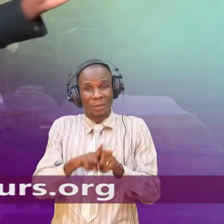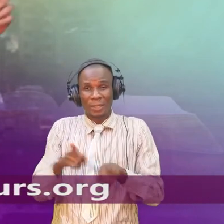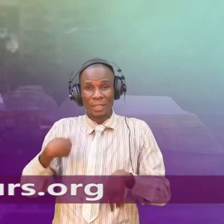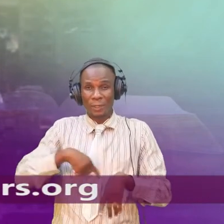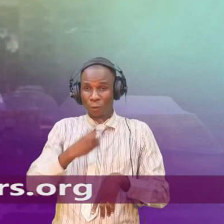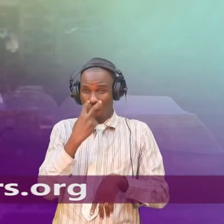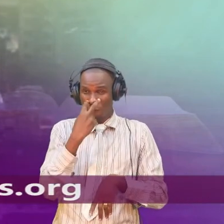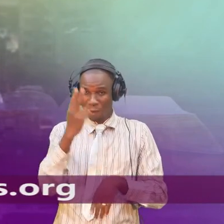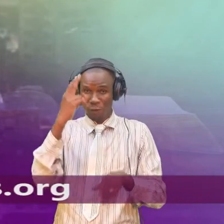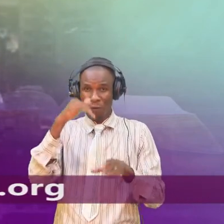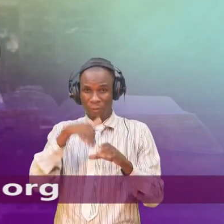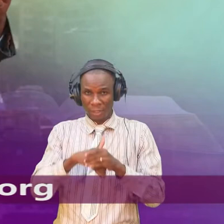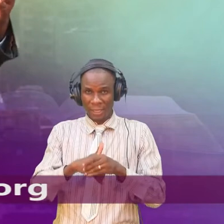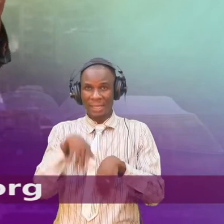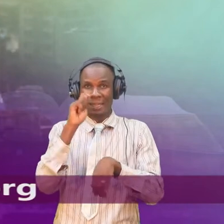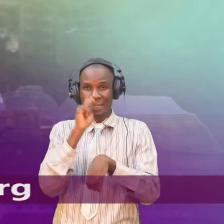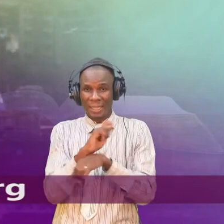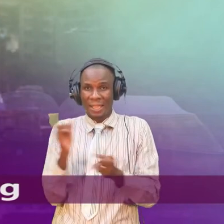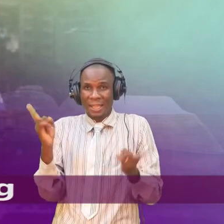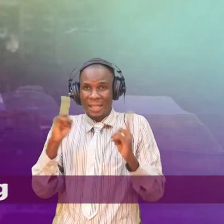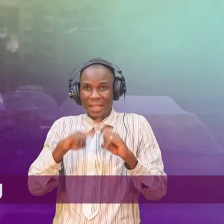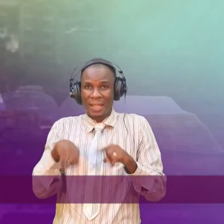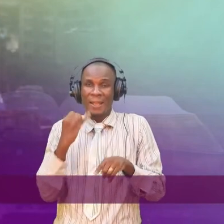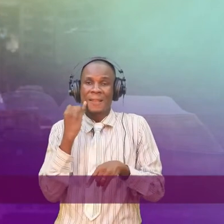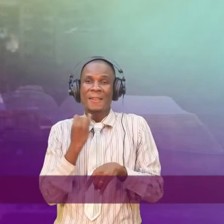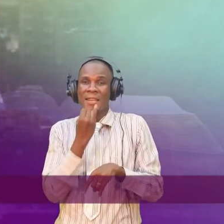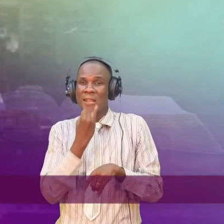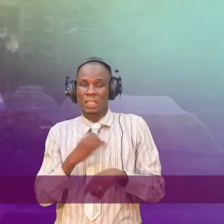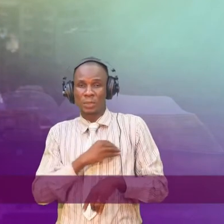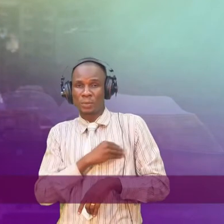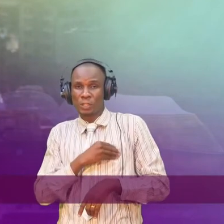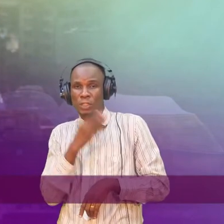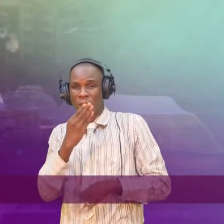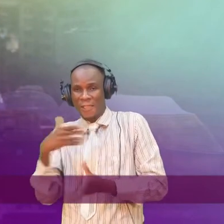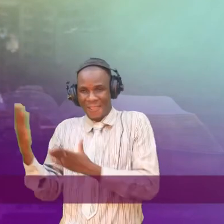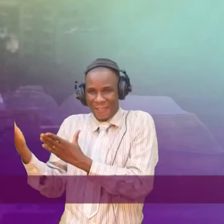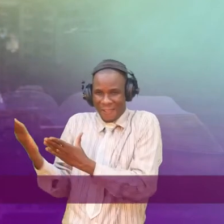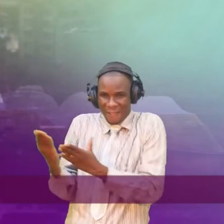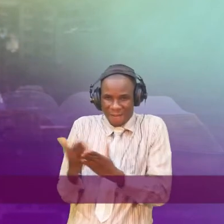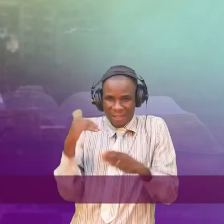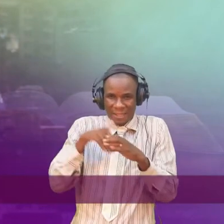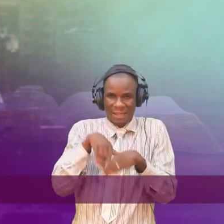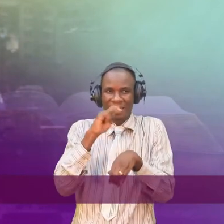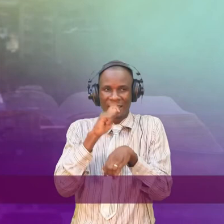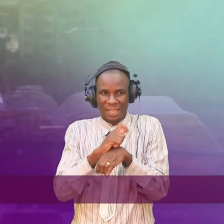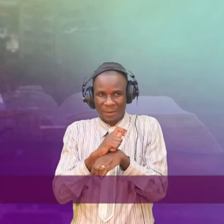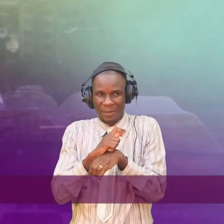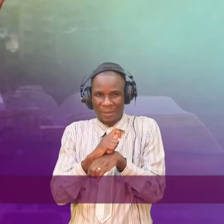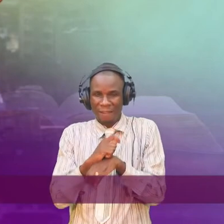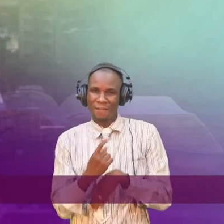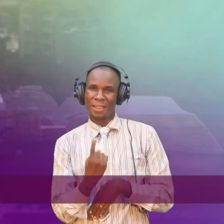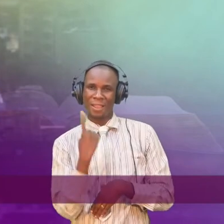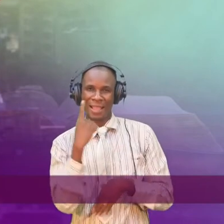tuweke imani yetu katika yule Yesu Kristo aliyetabiriwa katika agano la kale na kuonekana katika agano jipya.